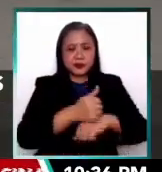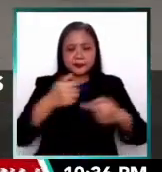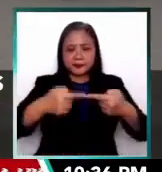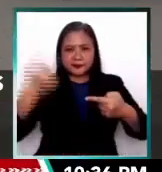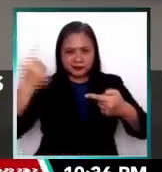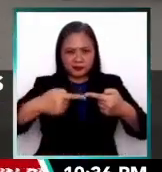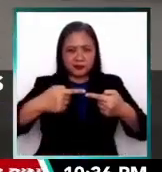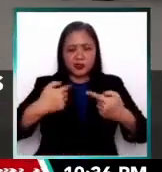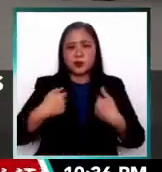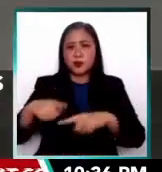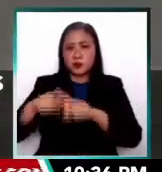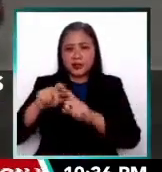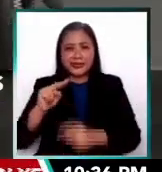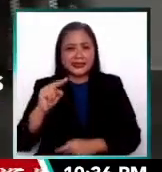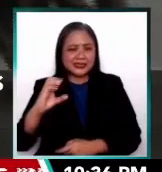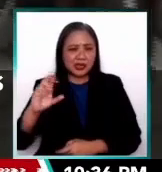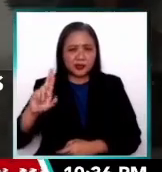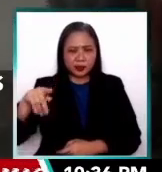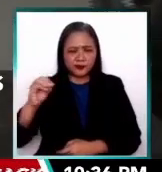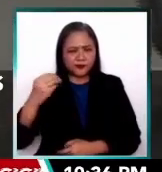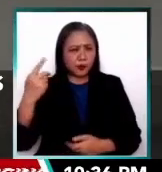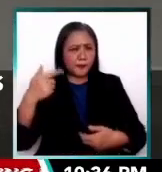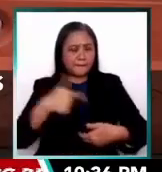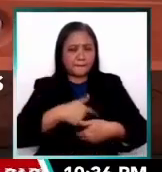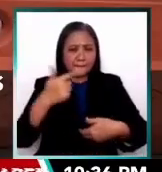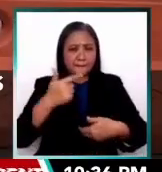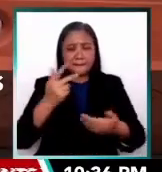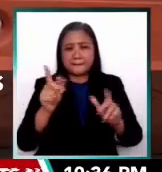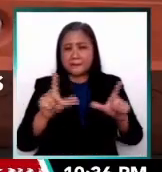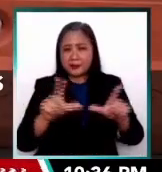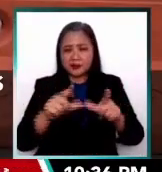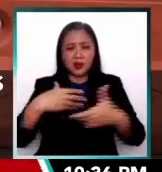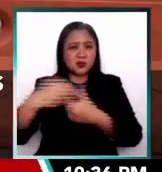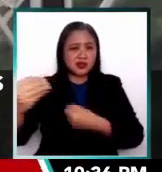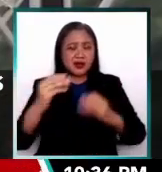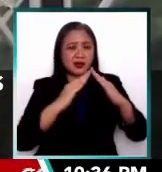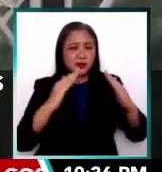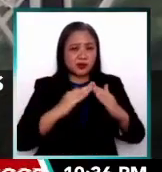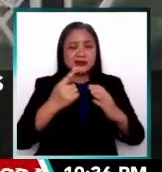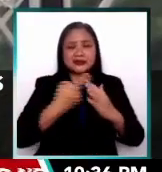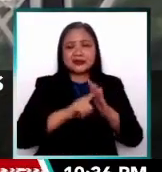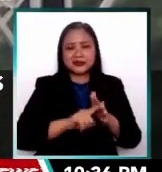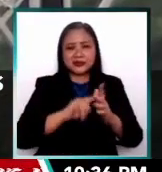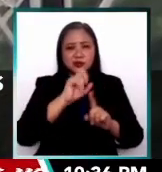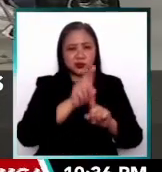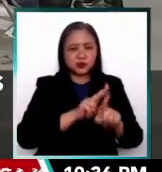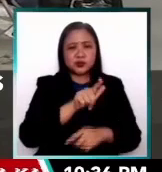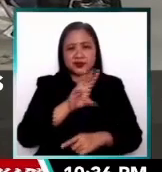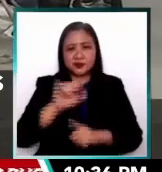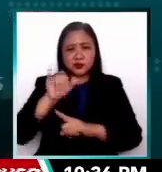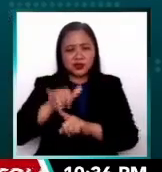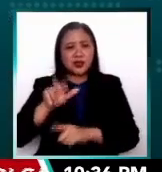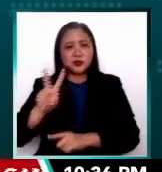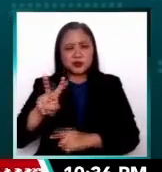pagsuspinde ng NCRPO ng Permit to Carry Firearms Outside Residence mula June 27 hanggang July 2, 2022 ng